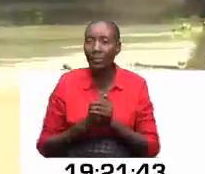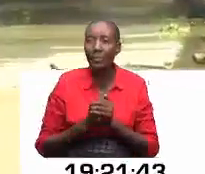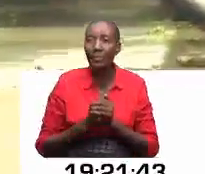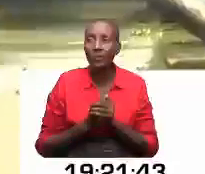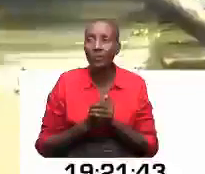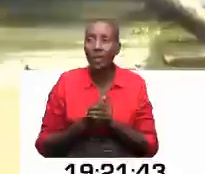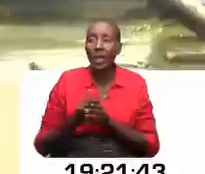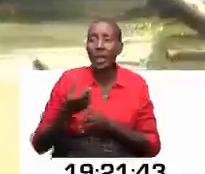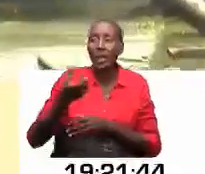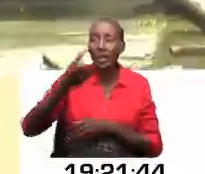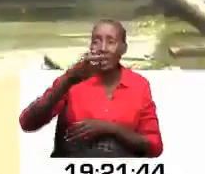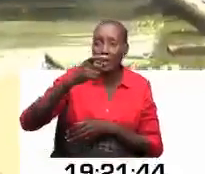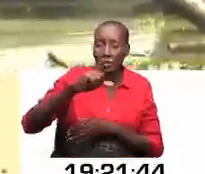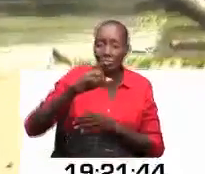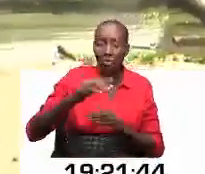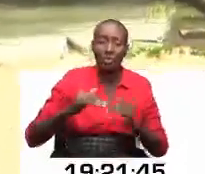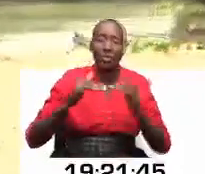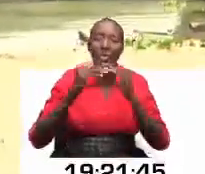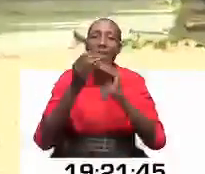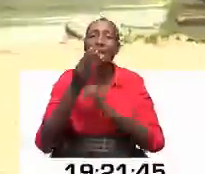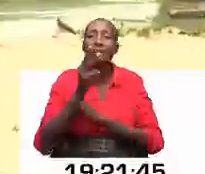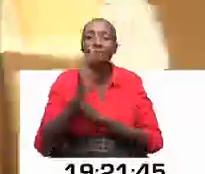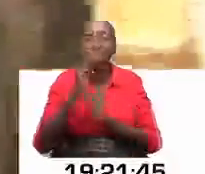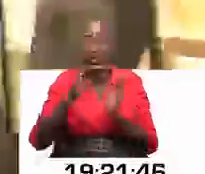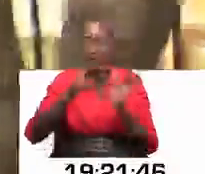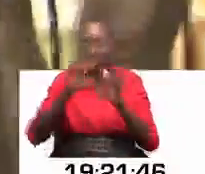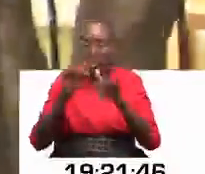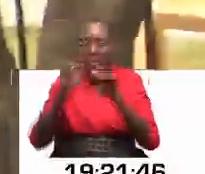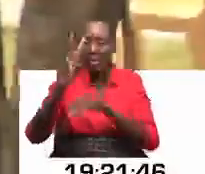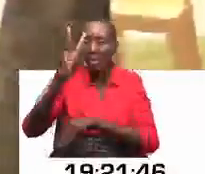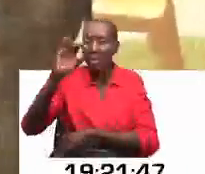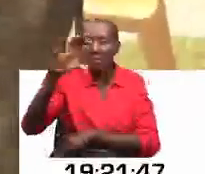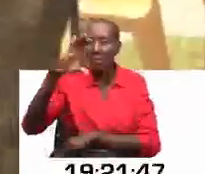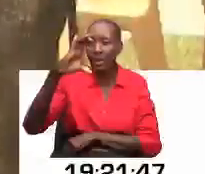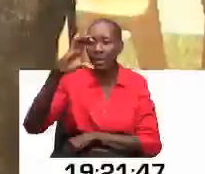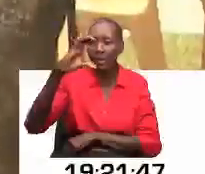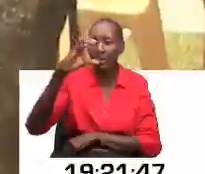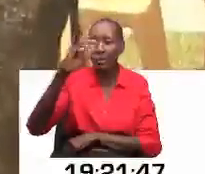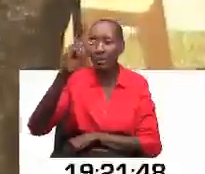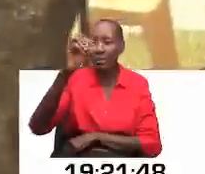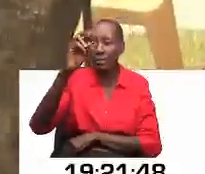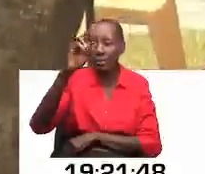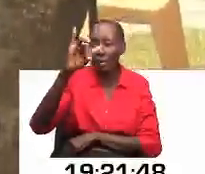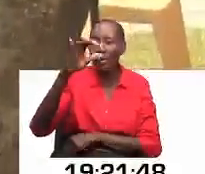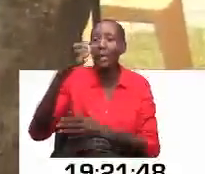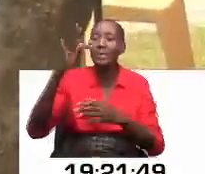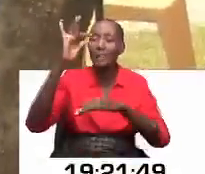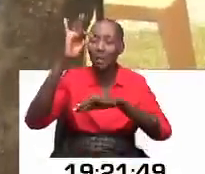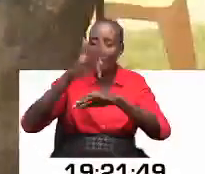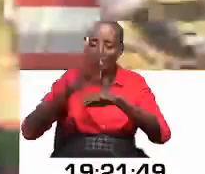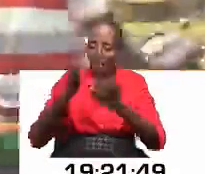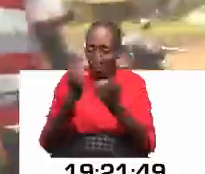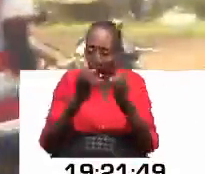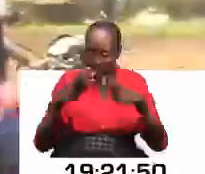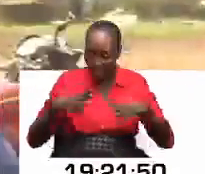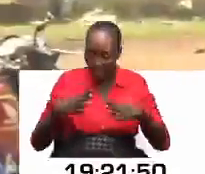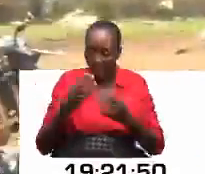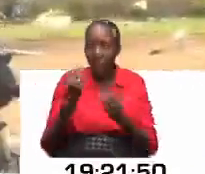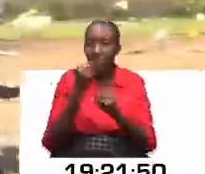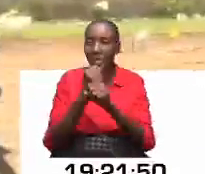Ongezeko la viwango vya maji katika ziwa Victoria imeathiri wafanyikazi wanaoendesha biashara zao kando kando mwa ziwa hilo.